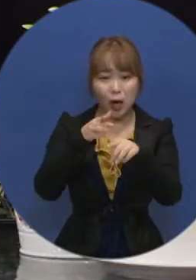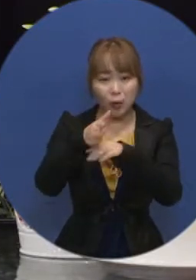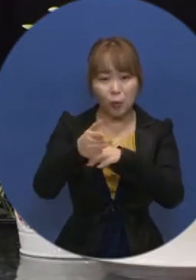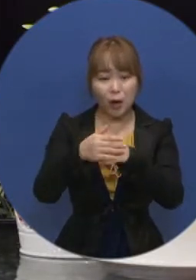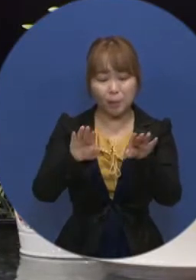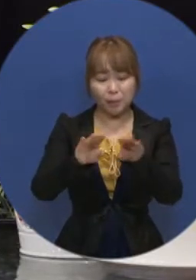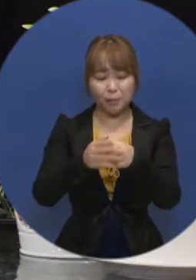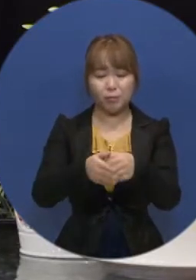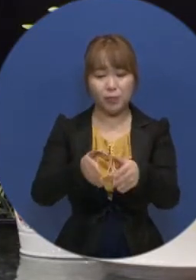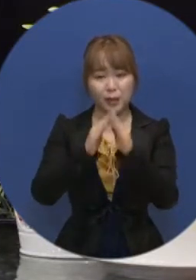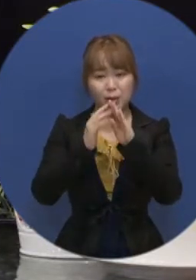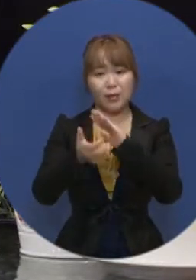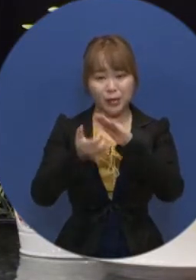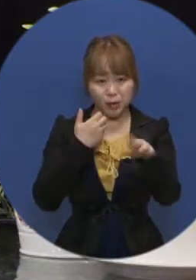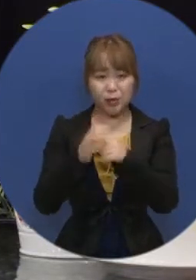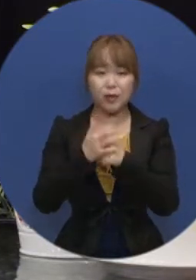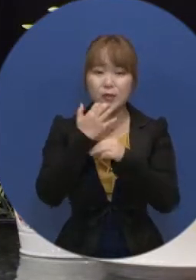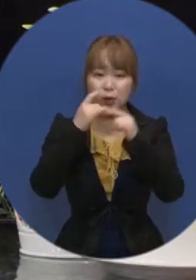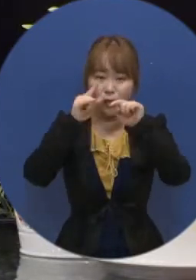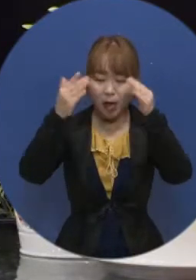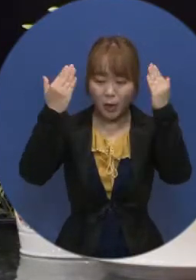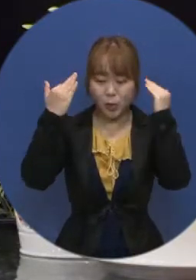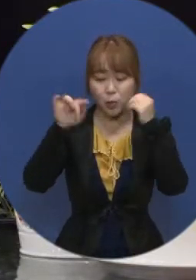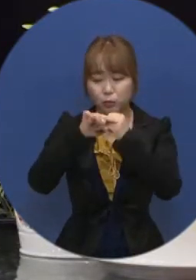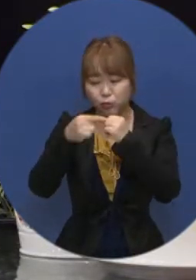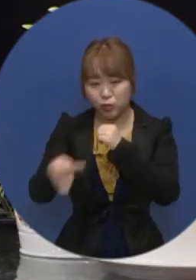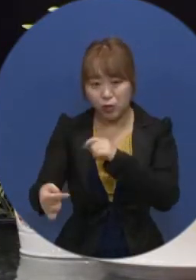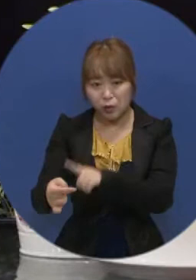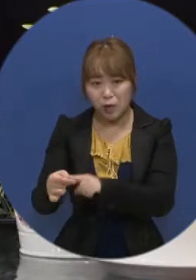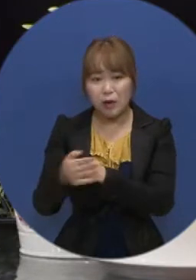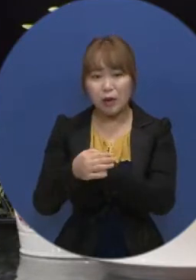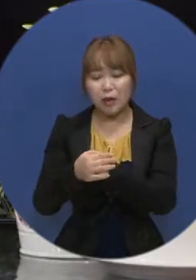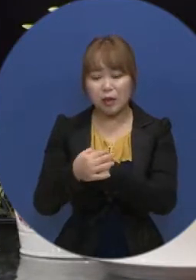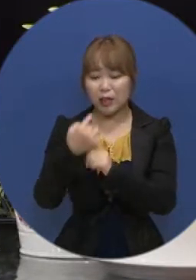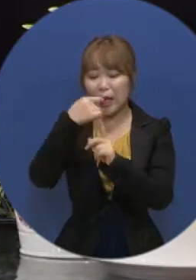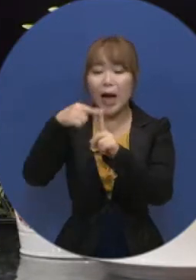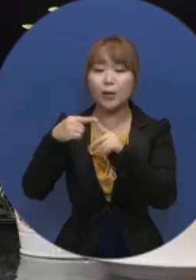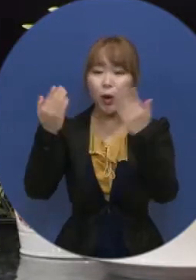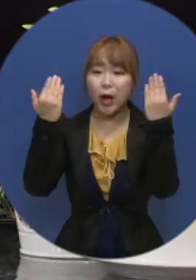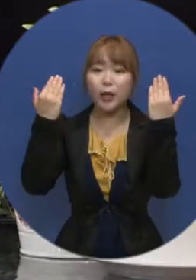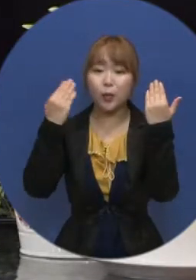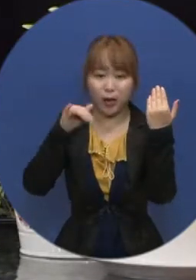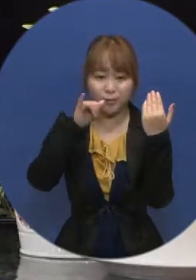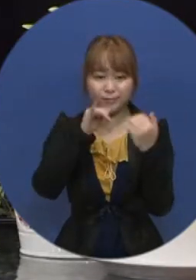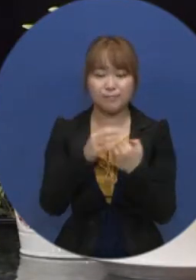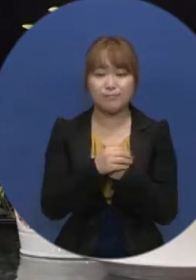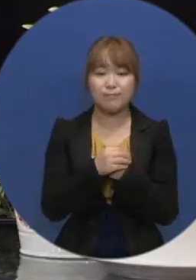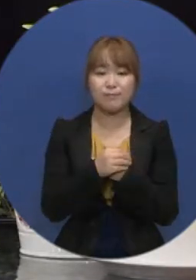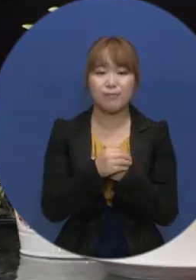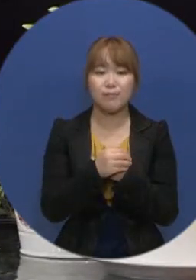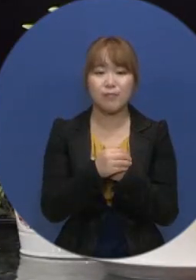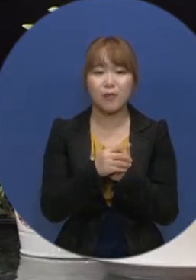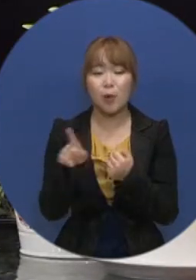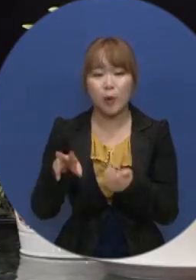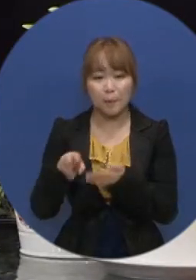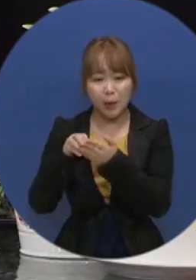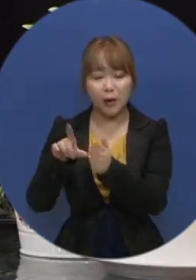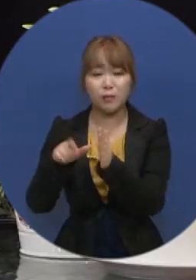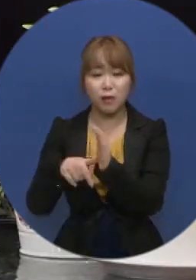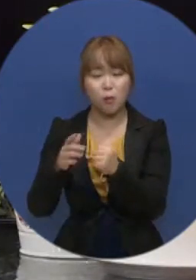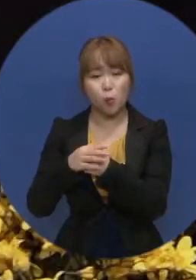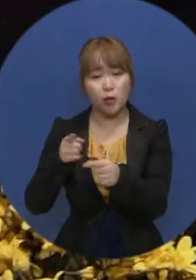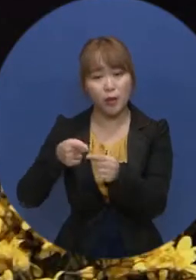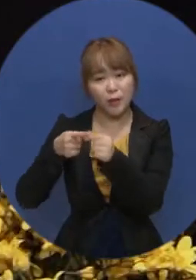네. 그 서울대학교에 이제 그 간호학교가 있었어요. 네네. 부설로. 거기 들어갈 때